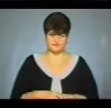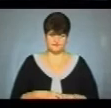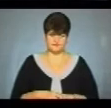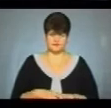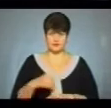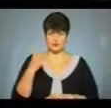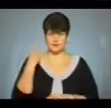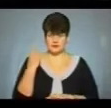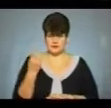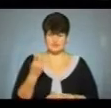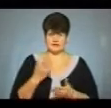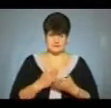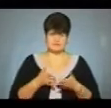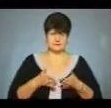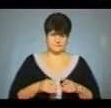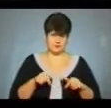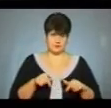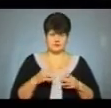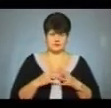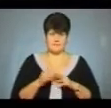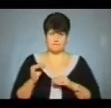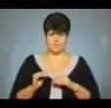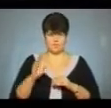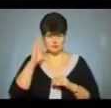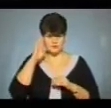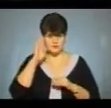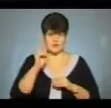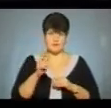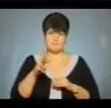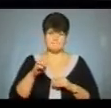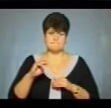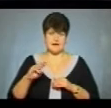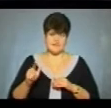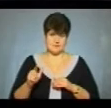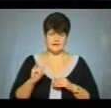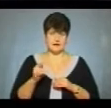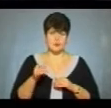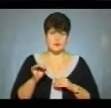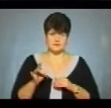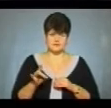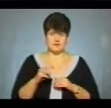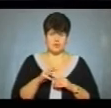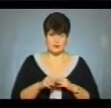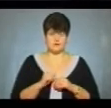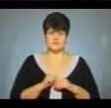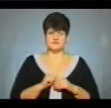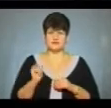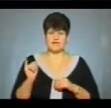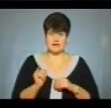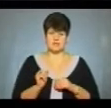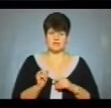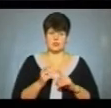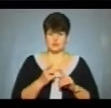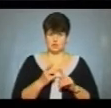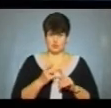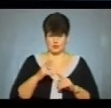Один виходець з нашого села, молодший чоловік, це Кметь Ігор Миколайович, і другий